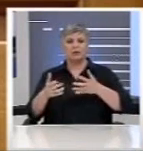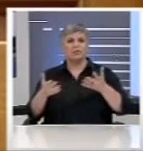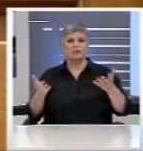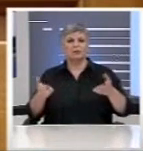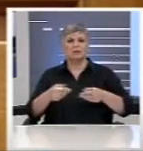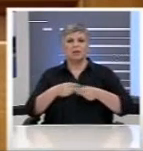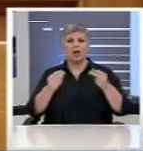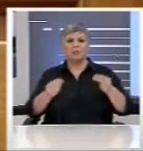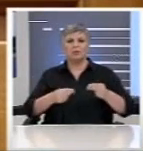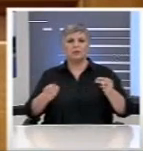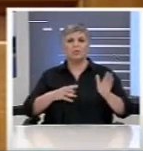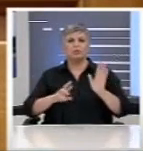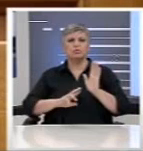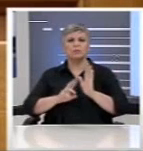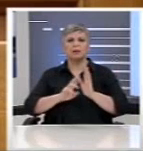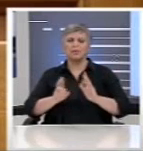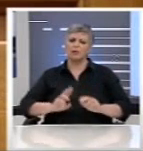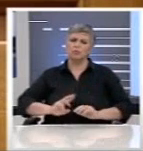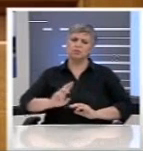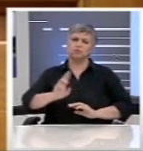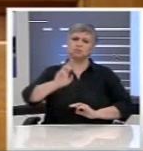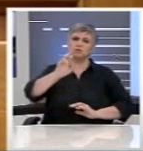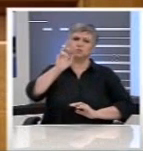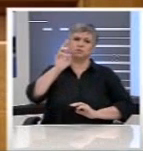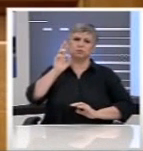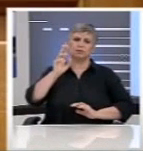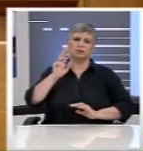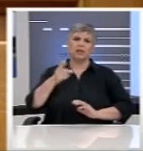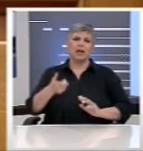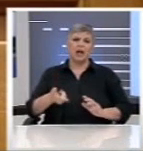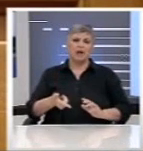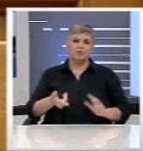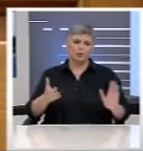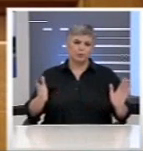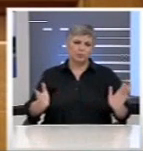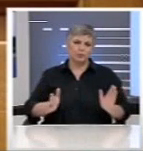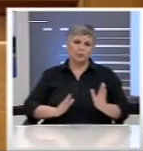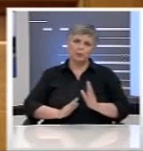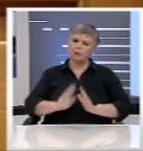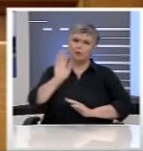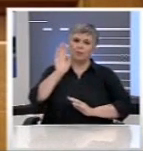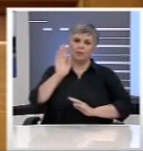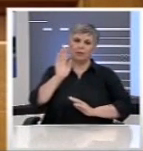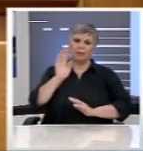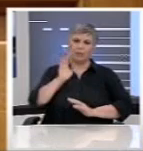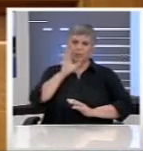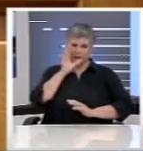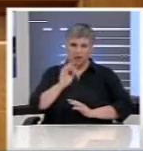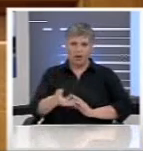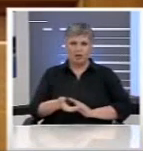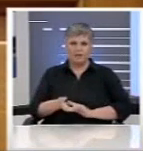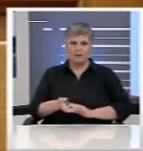εκτοξεύσαμε την προηγούμενη εβδομάδα, τον δορυφόρο. Εκεί θα πάει ο λογαριασμός. Εκεί θα πάει ο λογαριασμός. Αλλά έχει